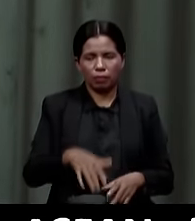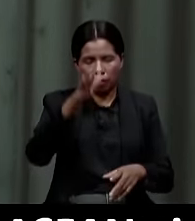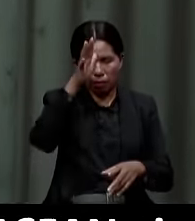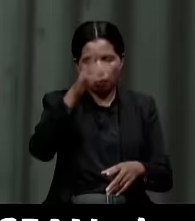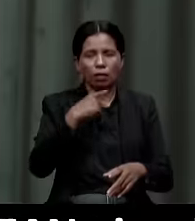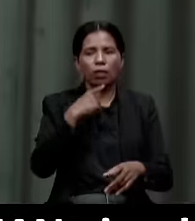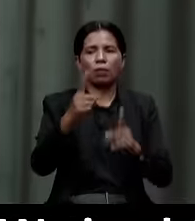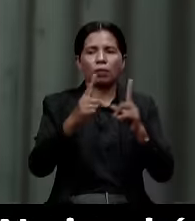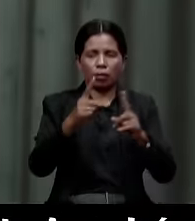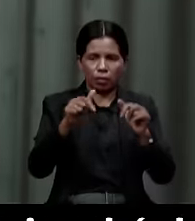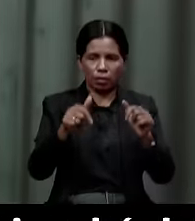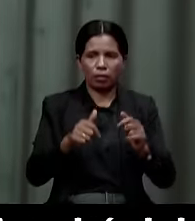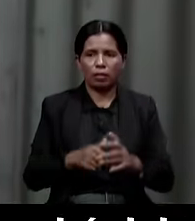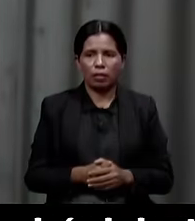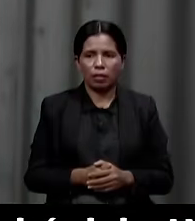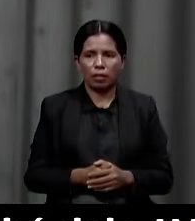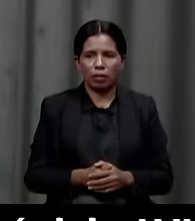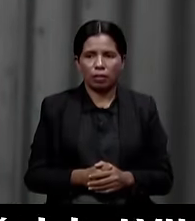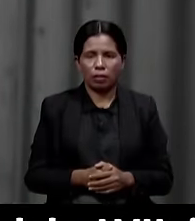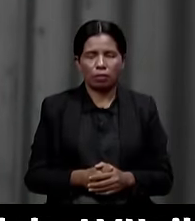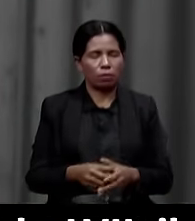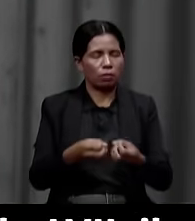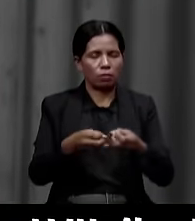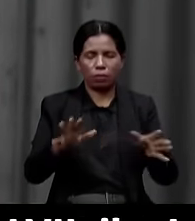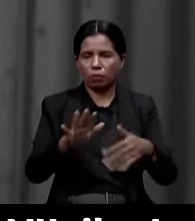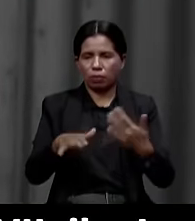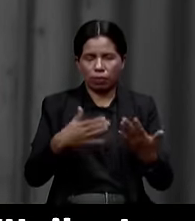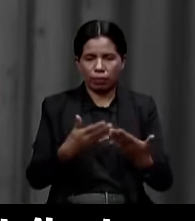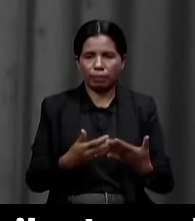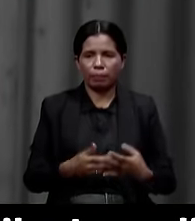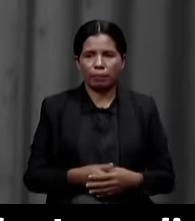ni ne pai kusiko tu.